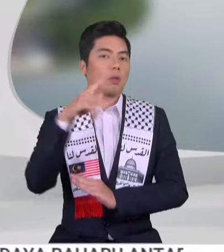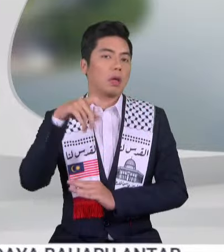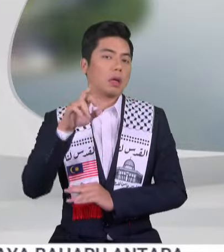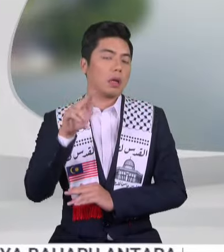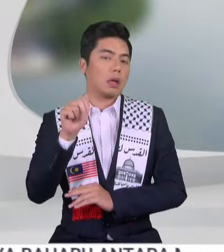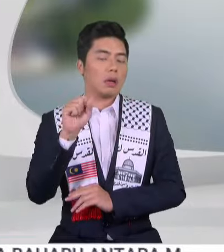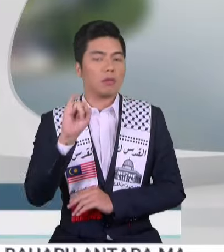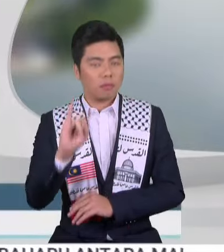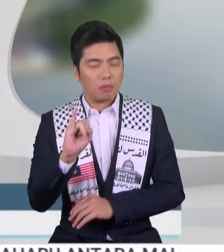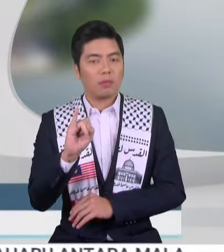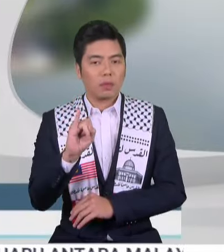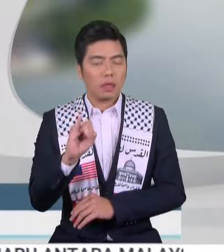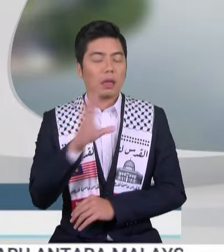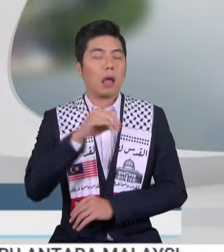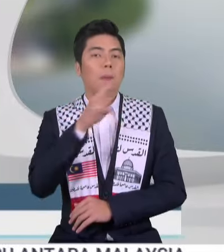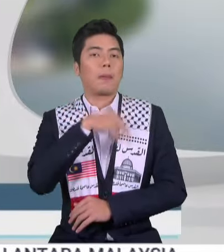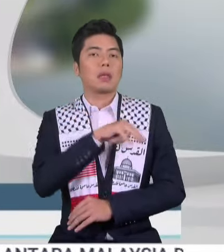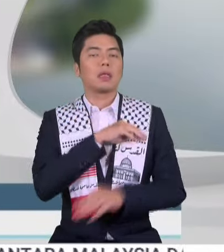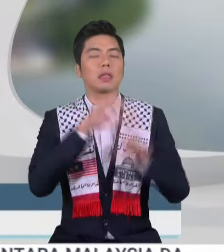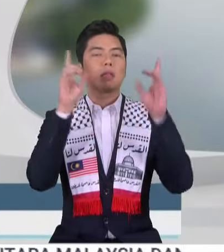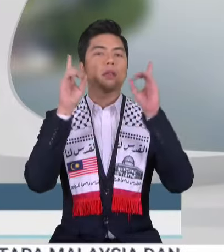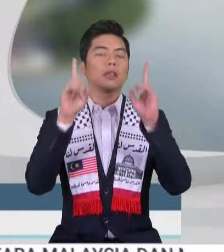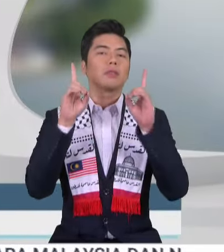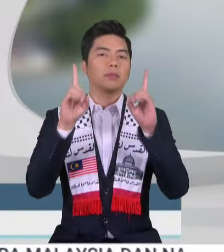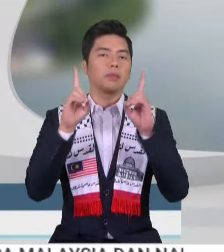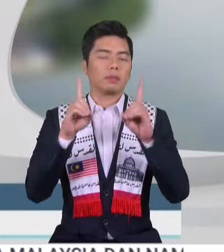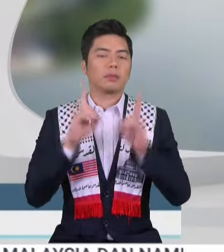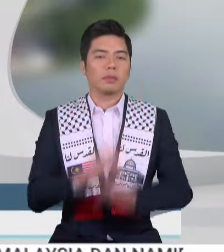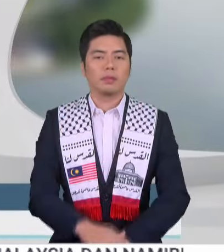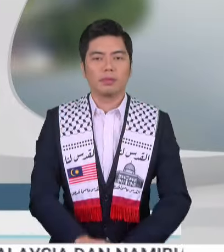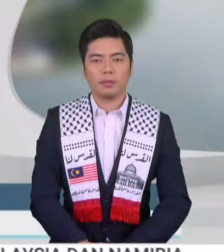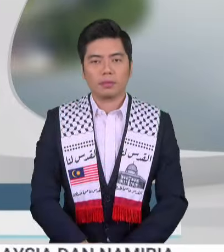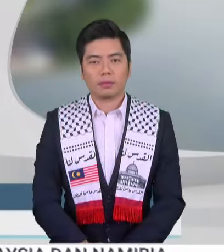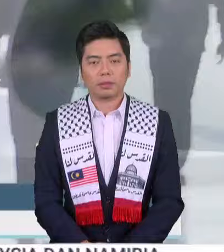Datuk Iwan Benedict dan Menteri Pendidikan Fadlina Siddiq.